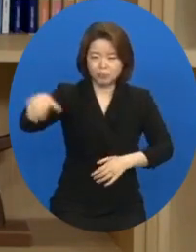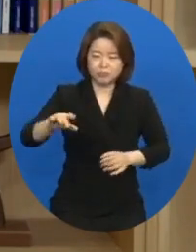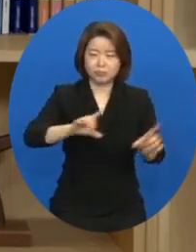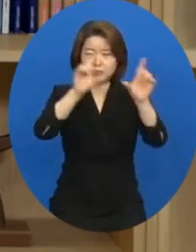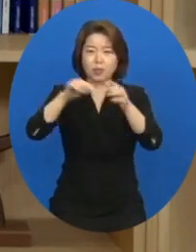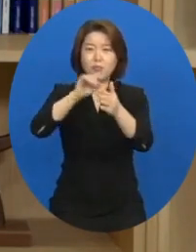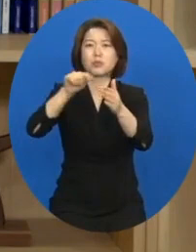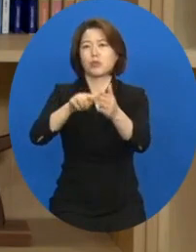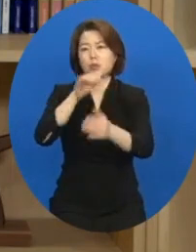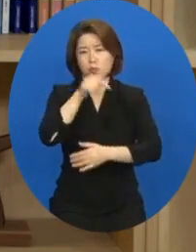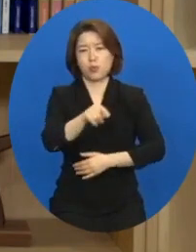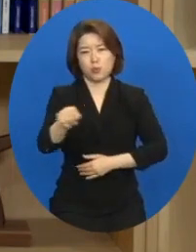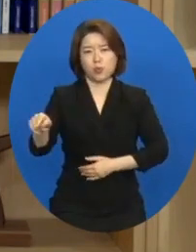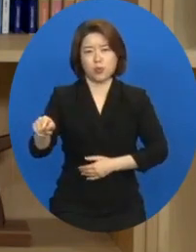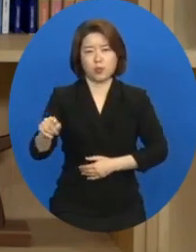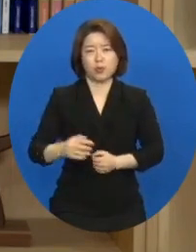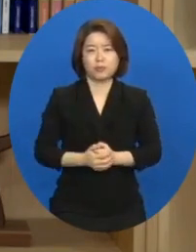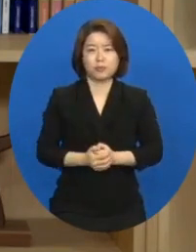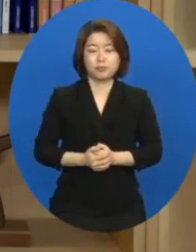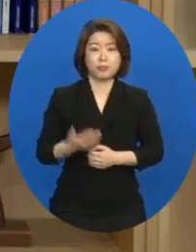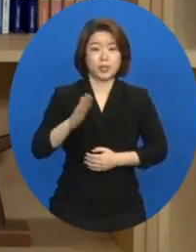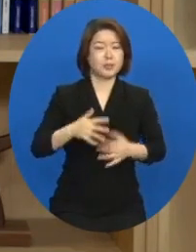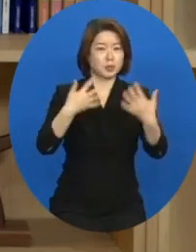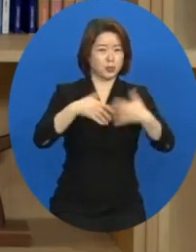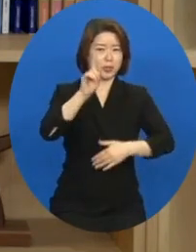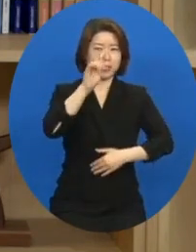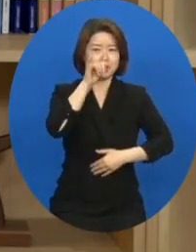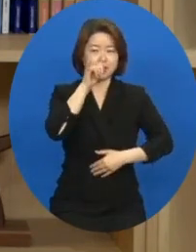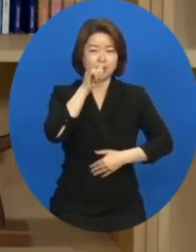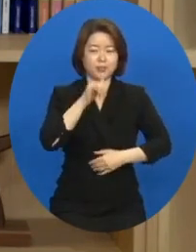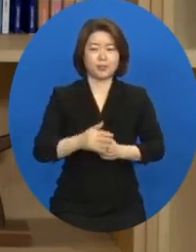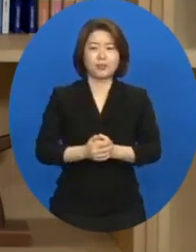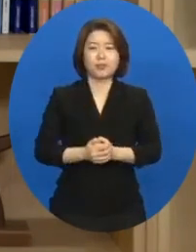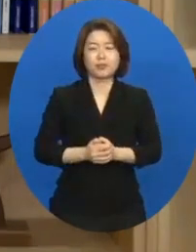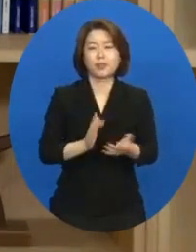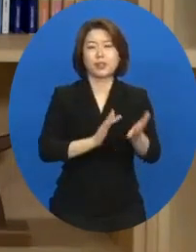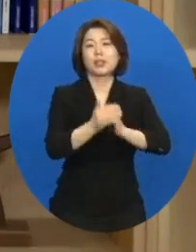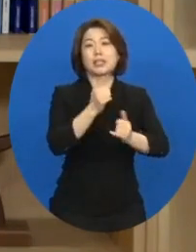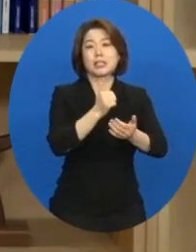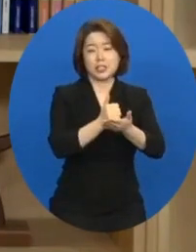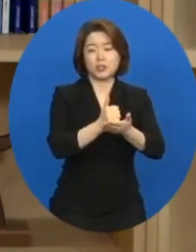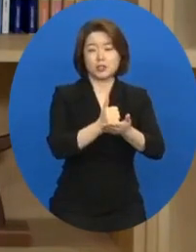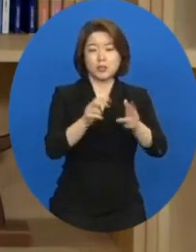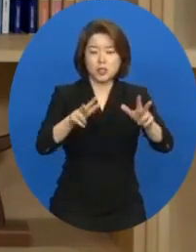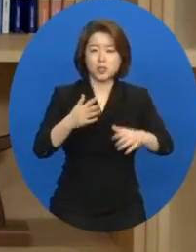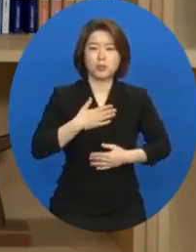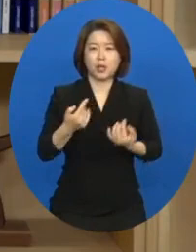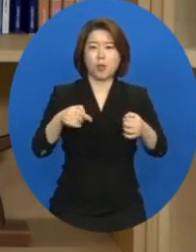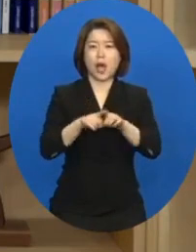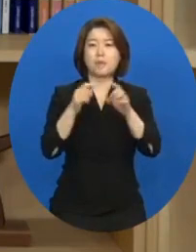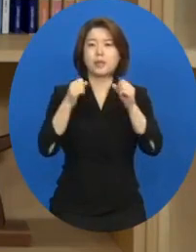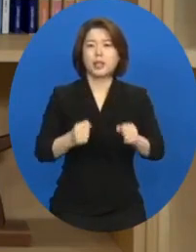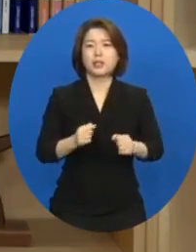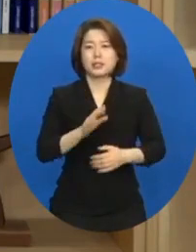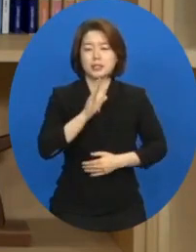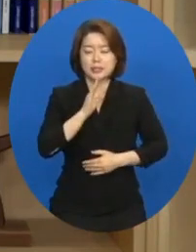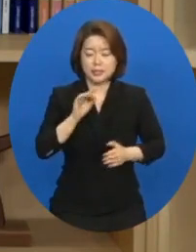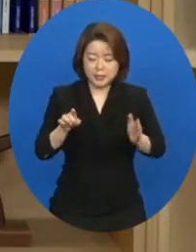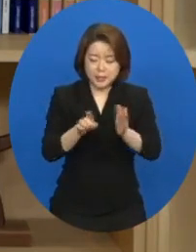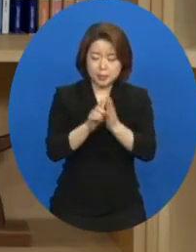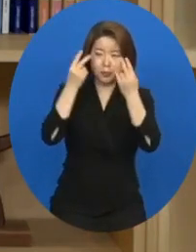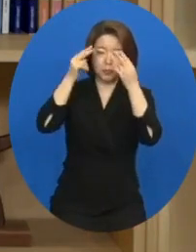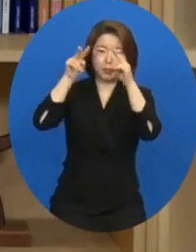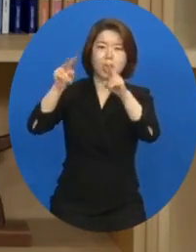거에요 조건이 하나 있습니다 그 예수님의 지금도 나와 함께 계시는 것을 진짜 믿고 바라보는